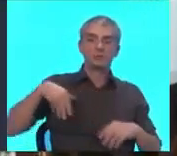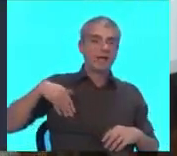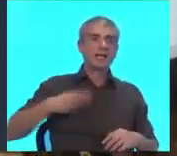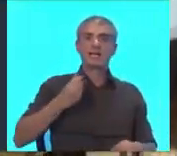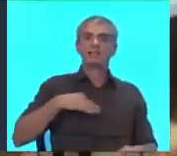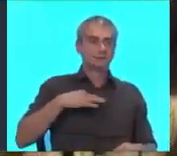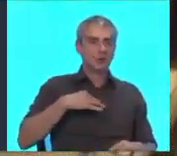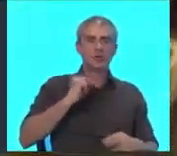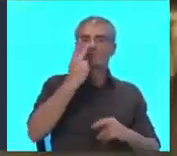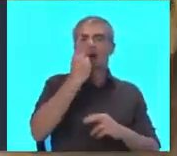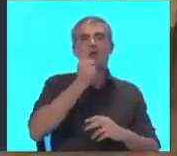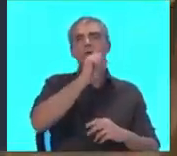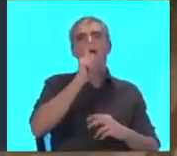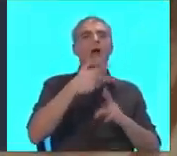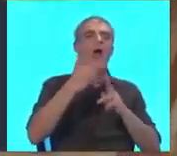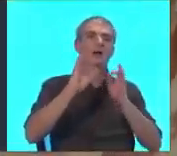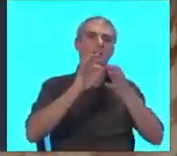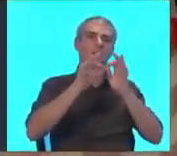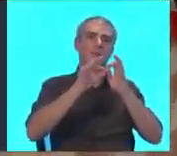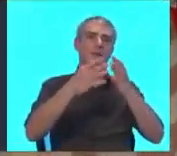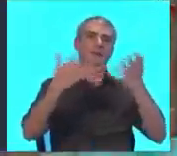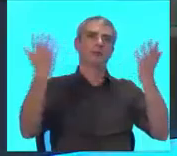נוכל לראות כנראה רק דרך האינטרנט.